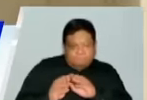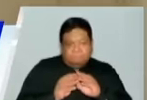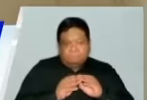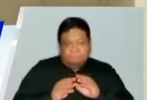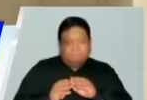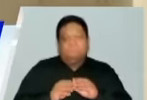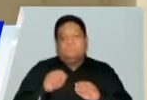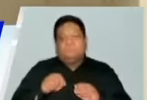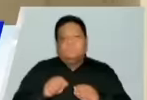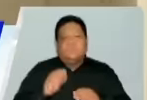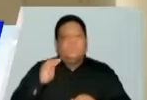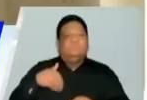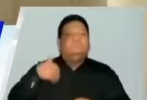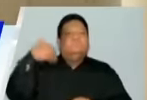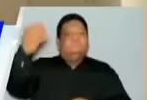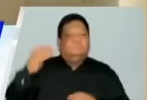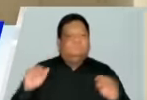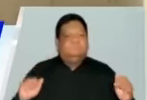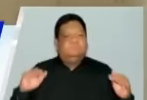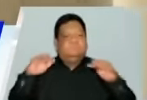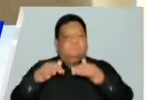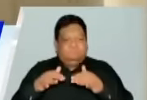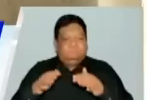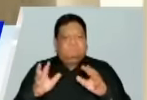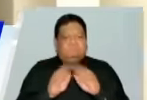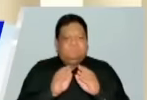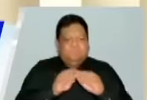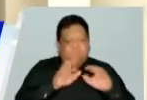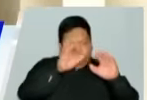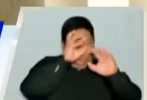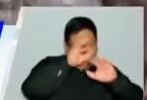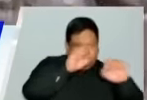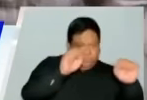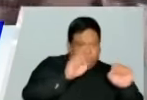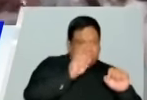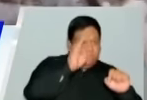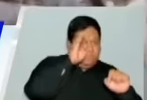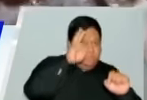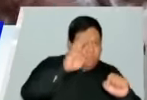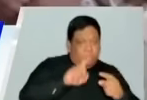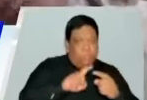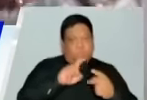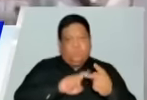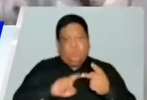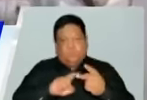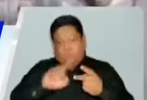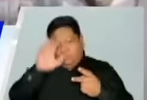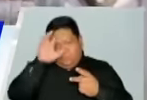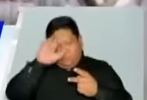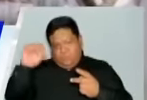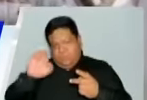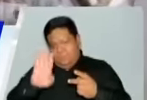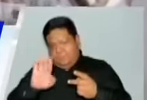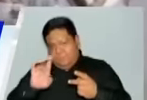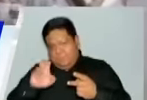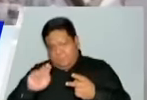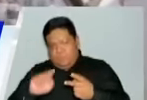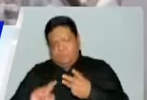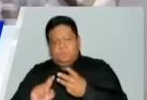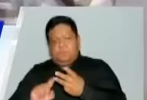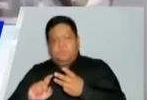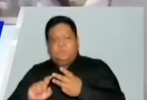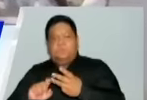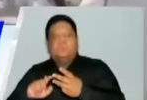Bongbong Marcos, U.S. President Joe Biden at Japanese Prime Minister Fumio Kishida sa White House ng Amerika sa